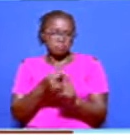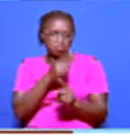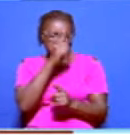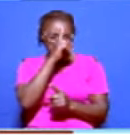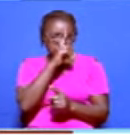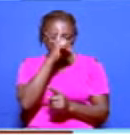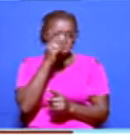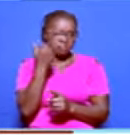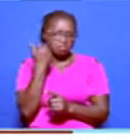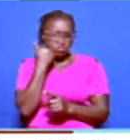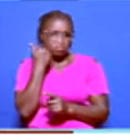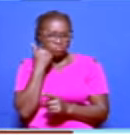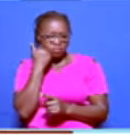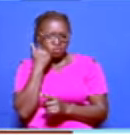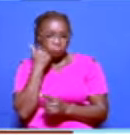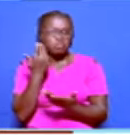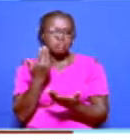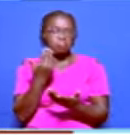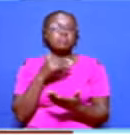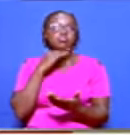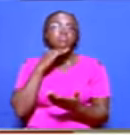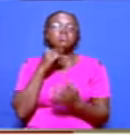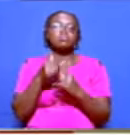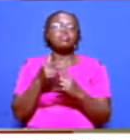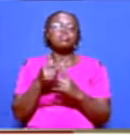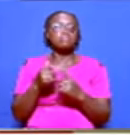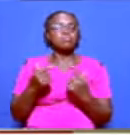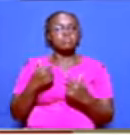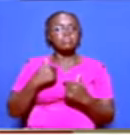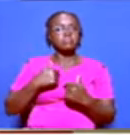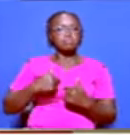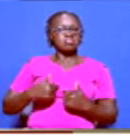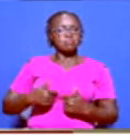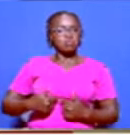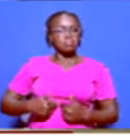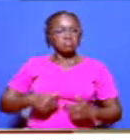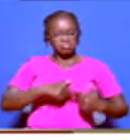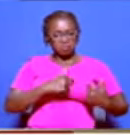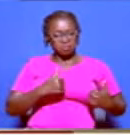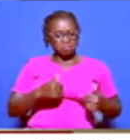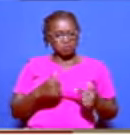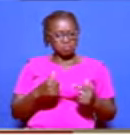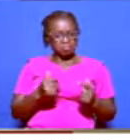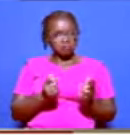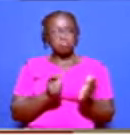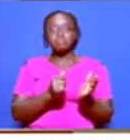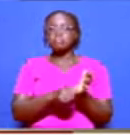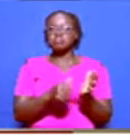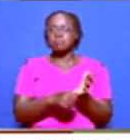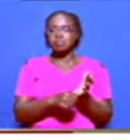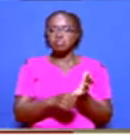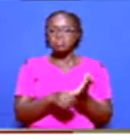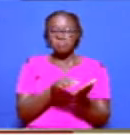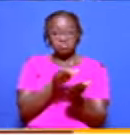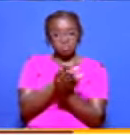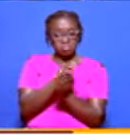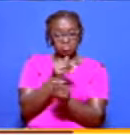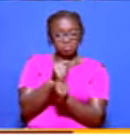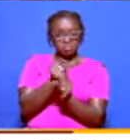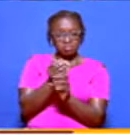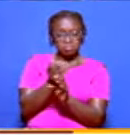mahututi alipofariki baada ya mshtuko wa moyo. Hayenda alifanya kwenye benki kabla ya kujitosa kwenye